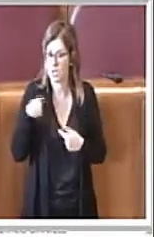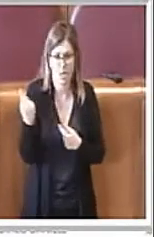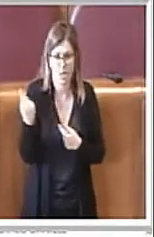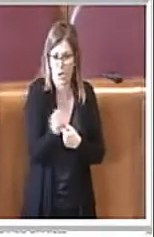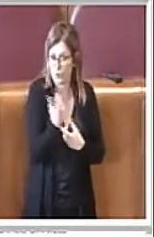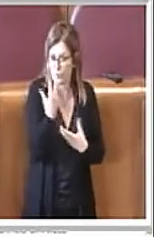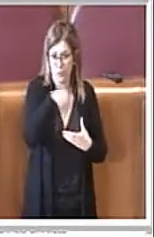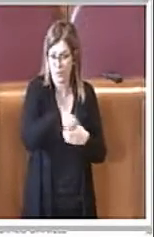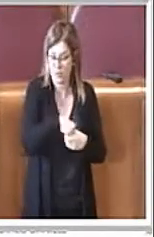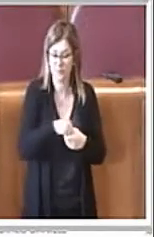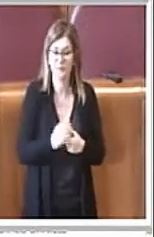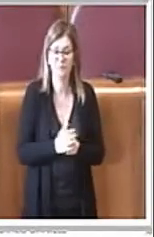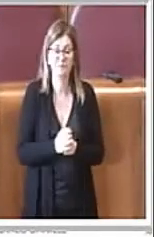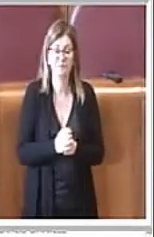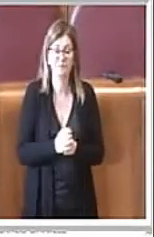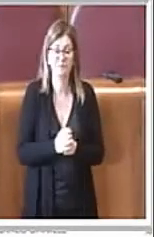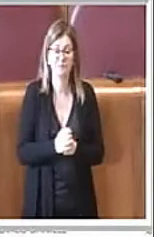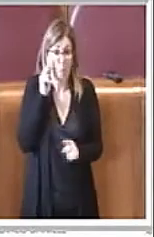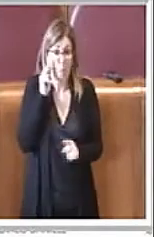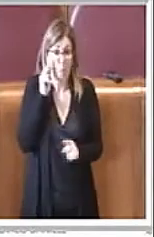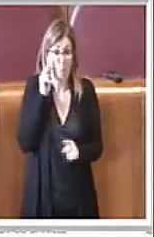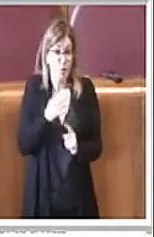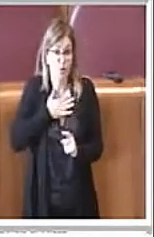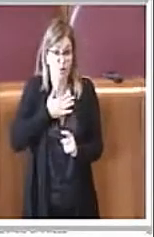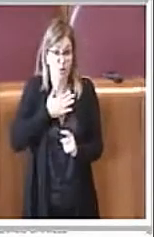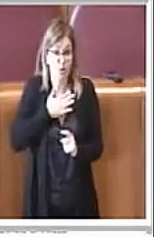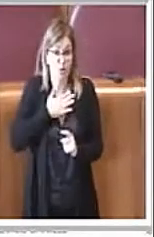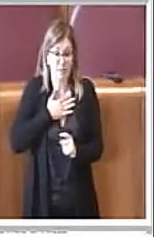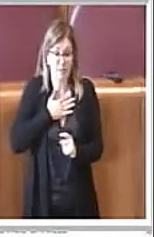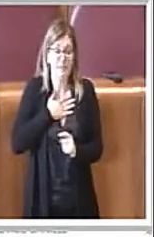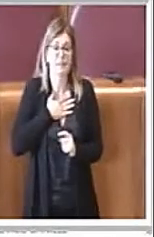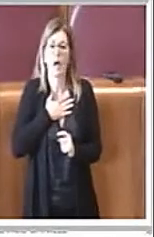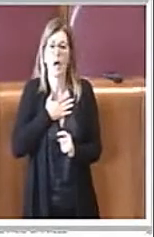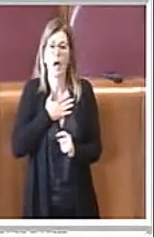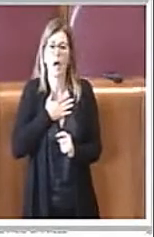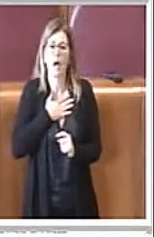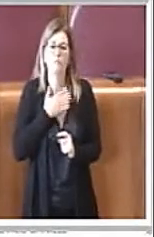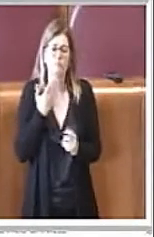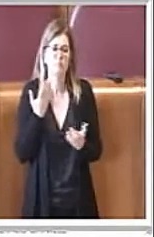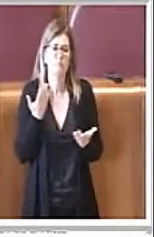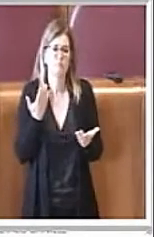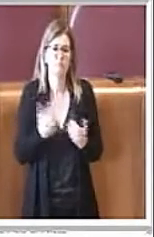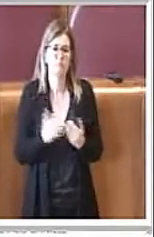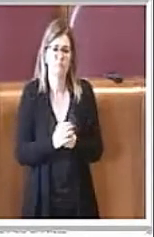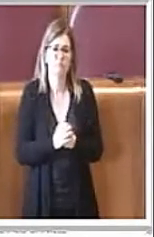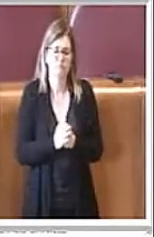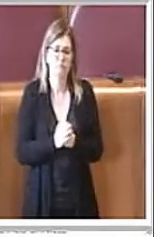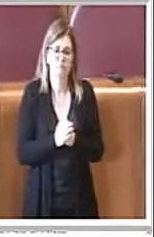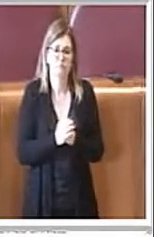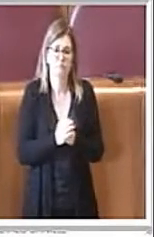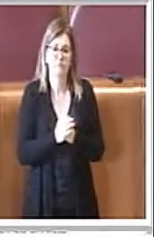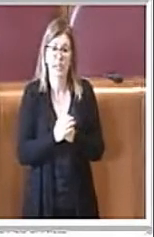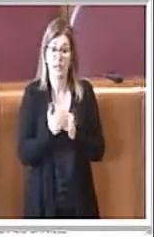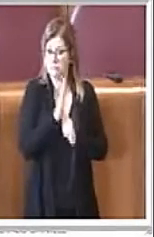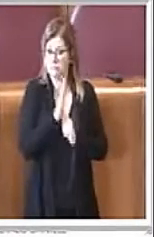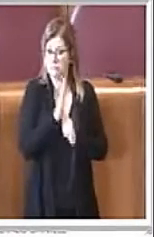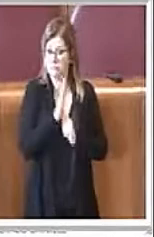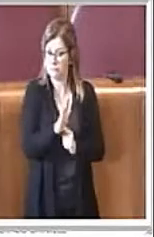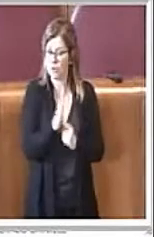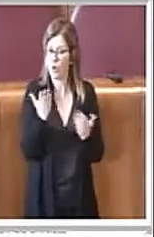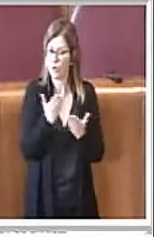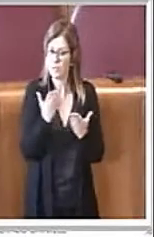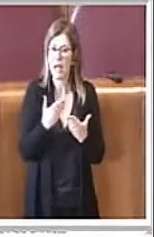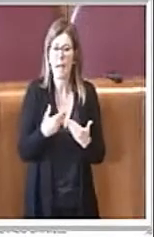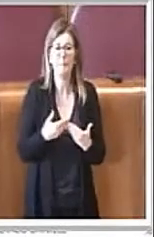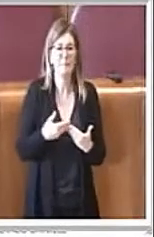quindi, dal mio punto di vista, ciò dimostra che prima di quelle che oggi